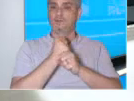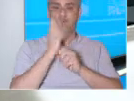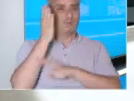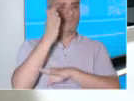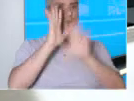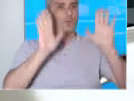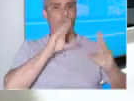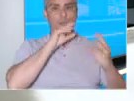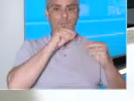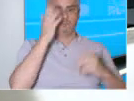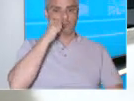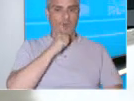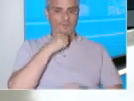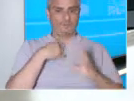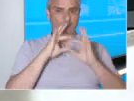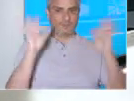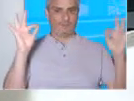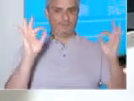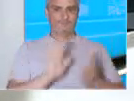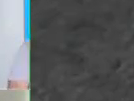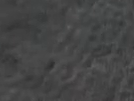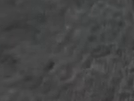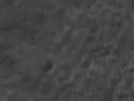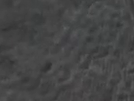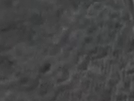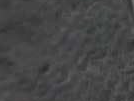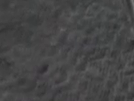פנים. כן. שחור לבן, מתחילים.